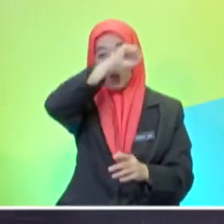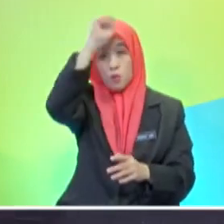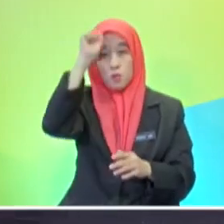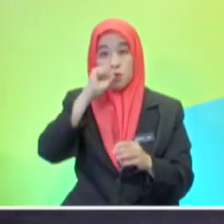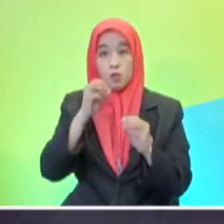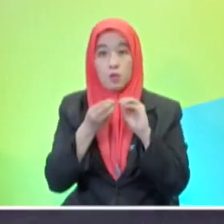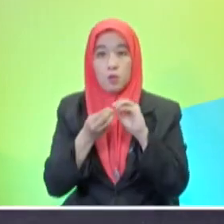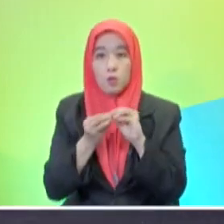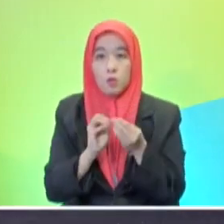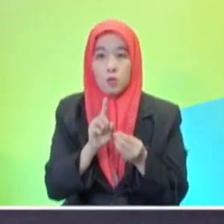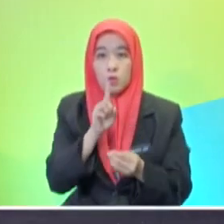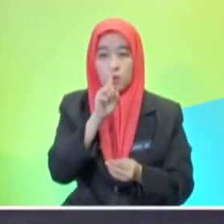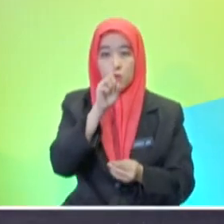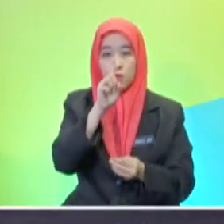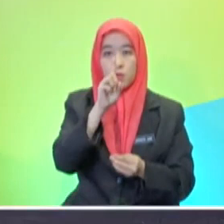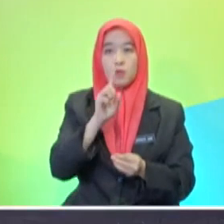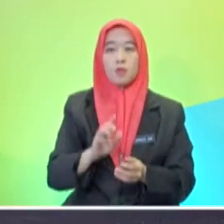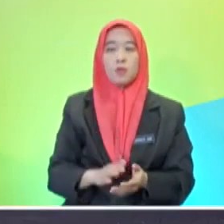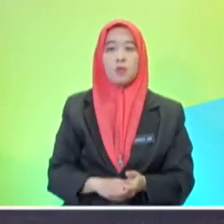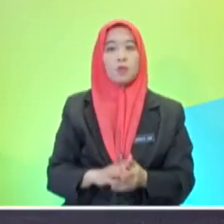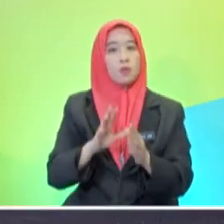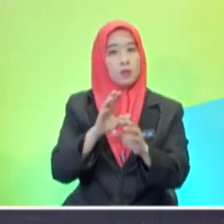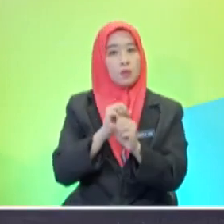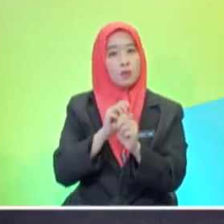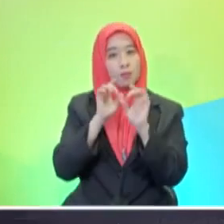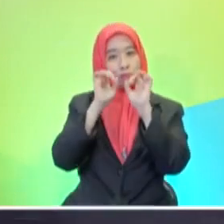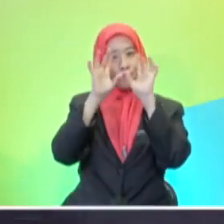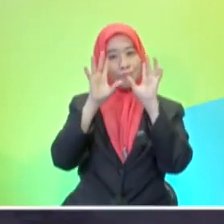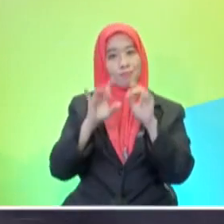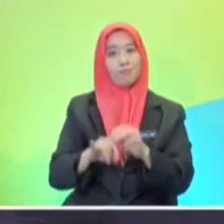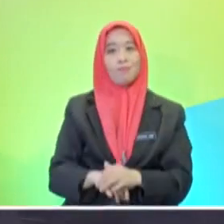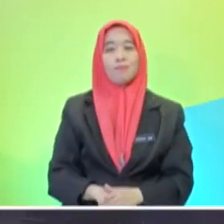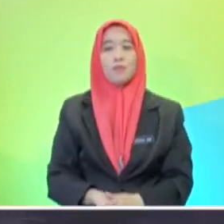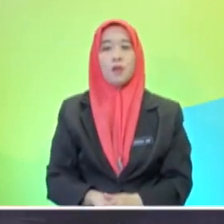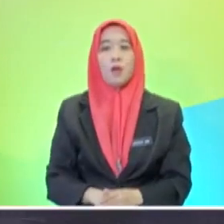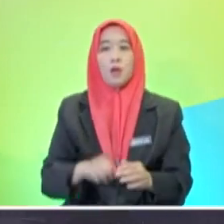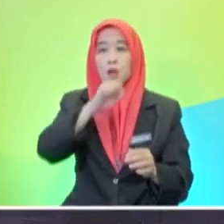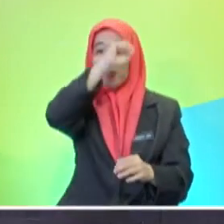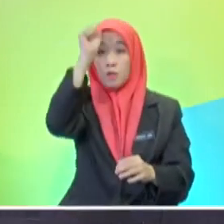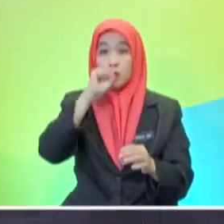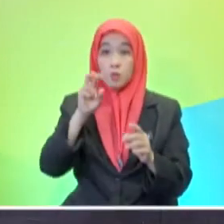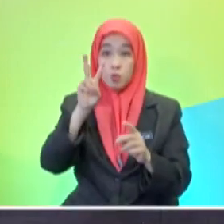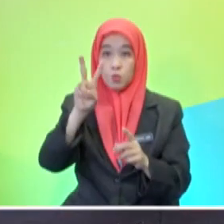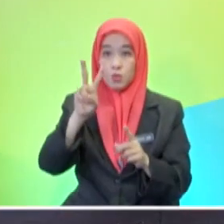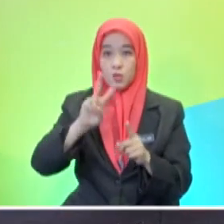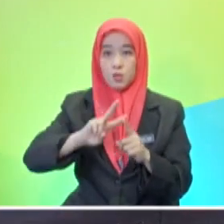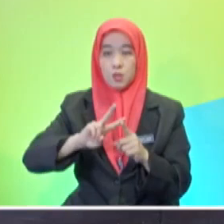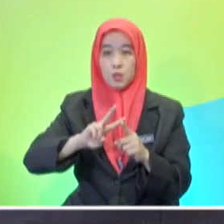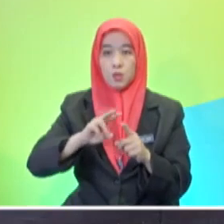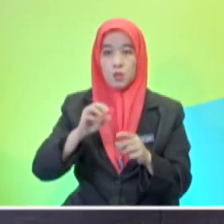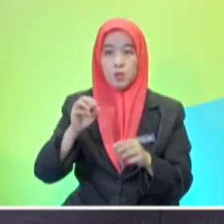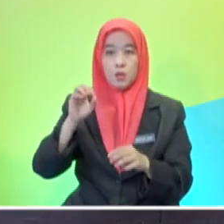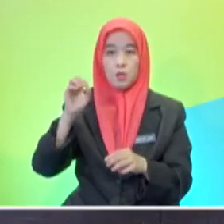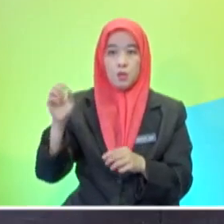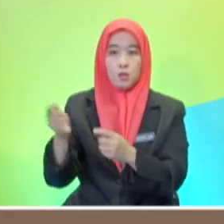bagi tumbuhan. Tahniah Syafiqah. Okey cikgu. Baiklah, soalan yang kedua Syafiqah. Okey, tempat kosong